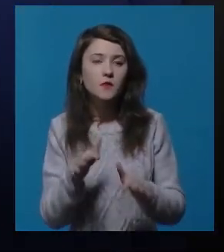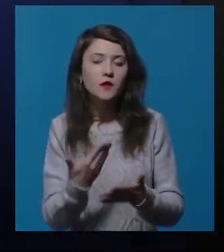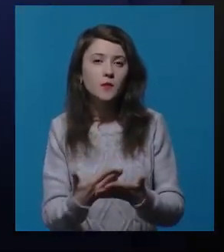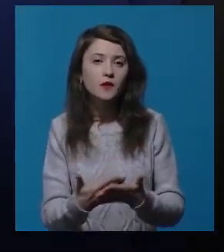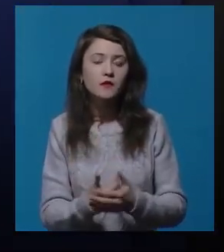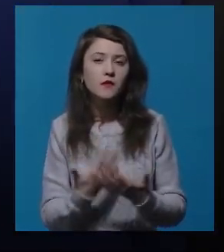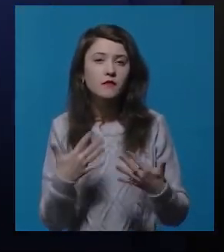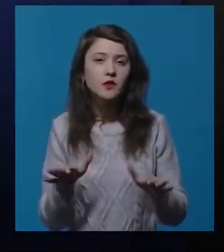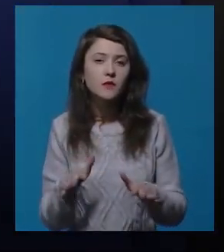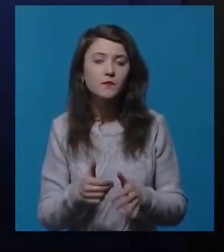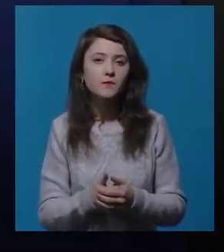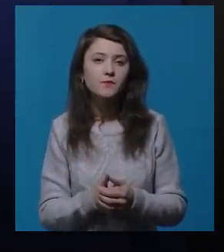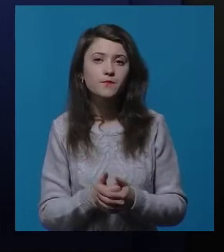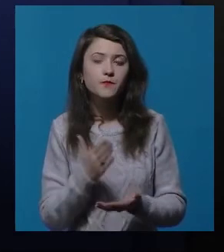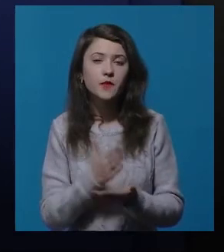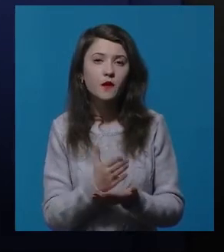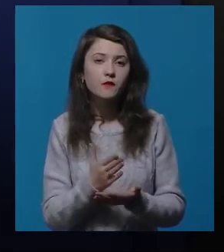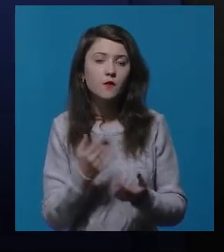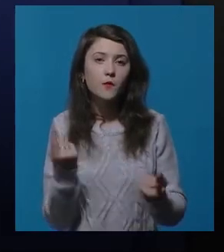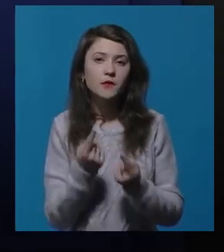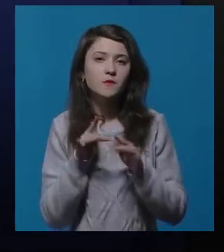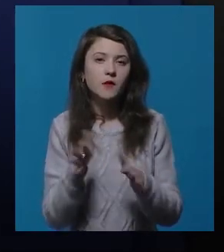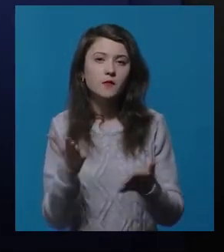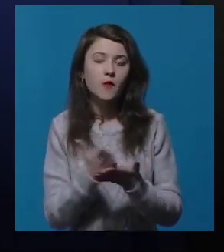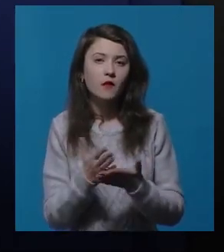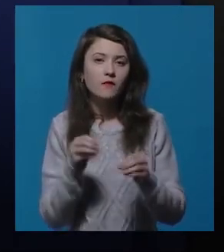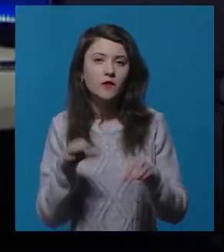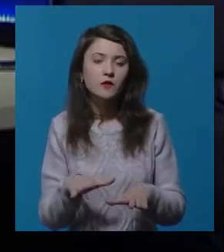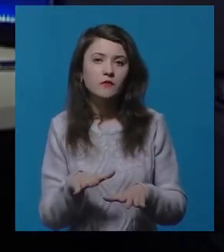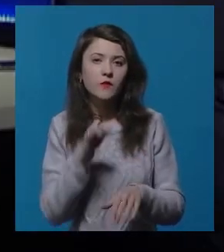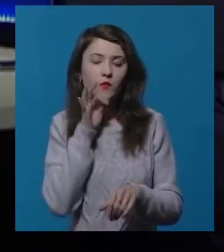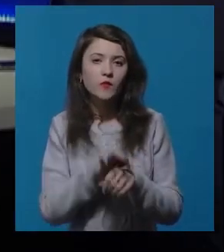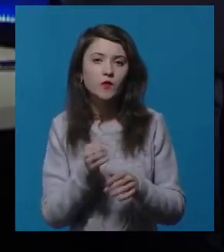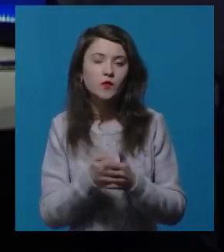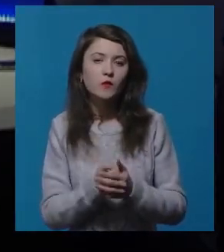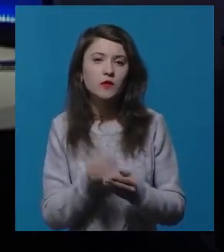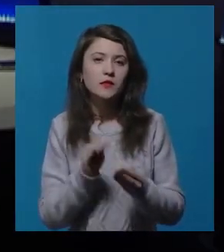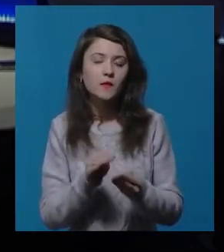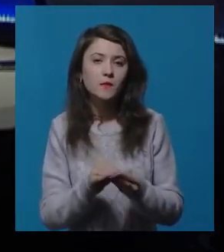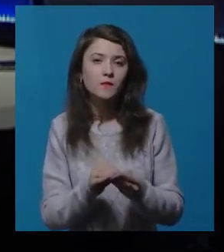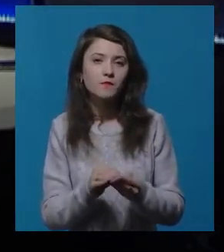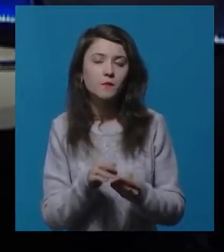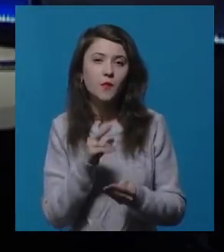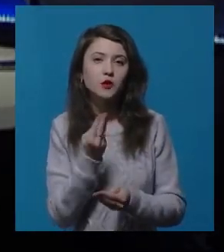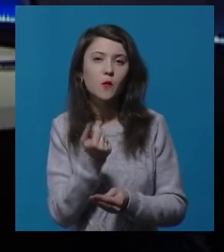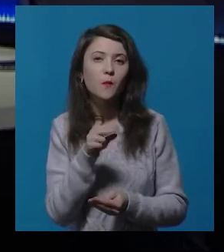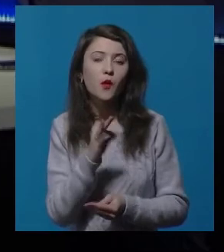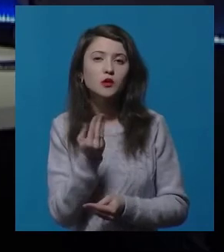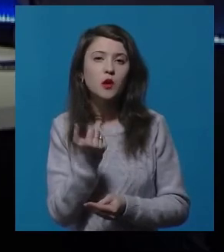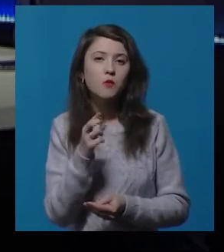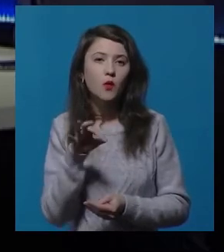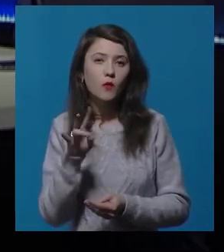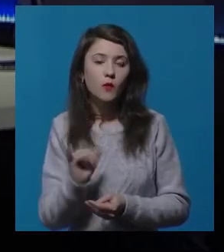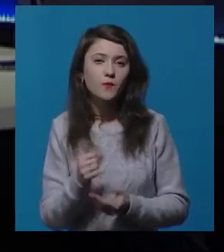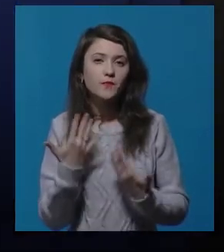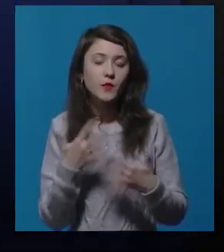уже є стандартні справи, які мають вирішуватися відповідно до усталеної практики. Певні шаблони ви маєте так, на увазі. Так, от це вже введено